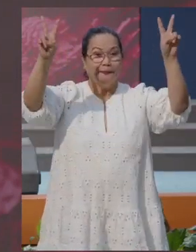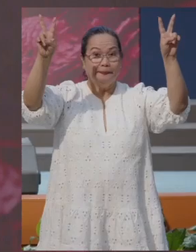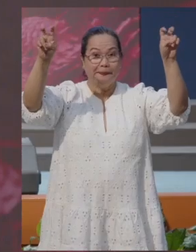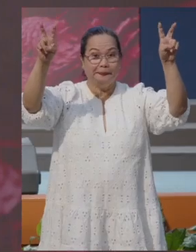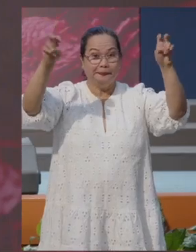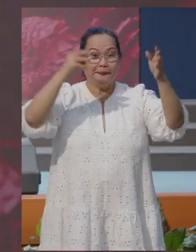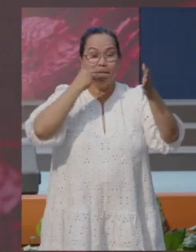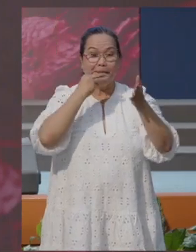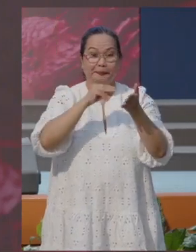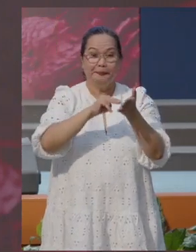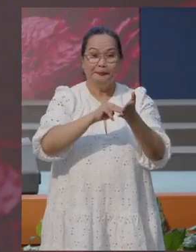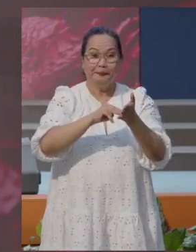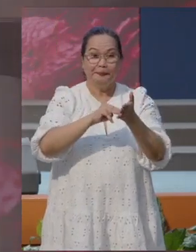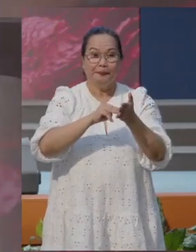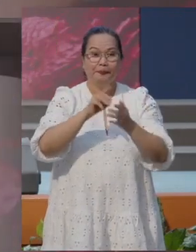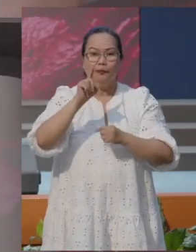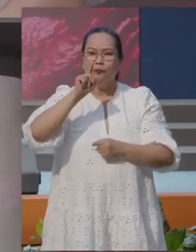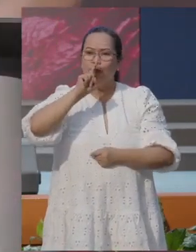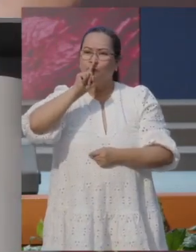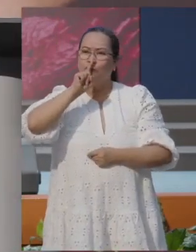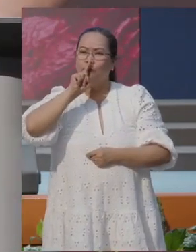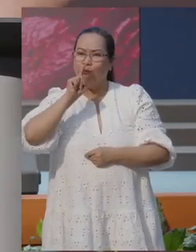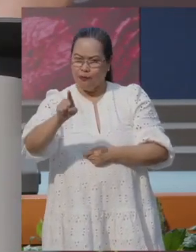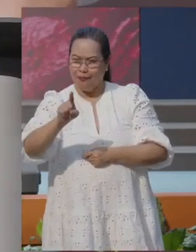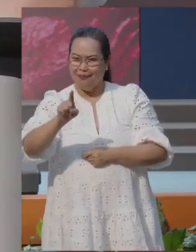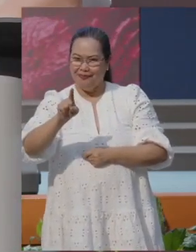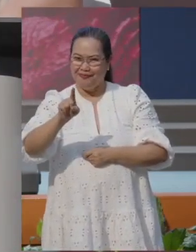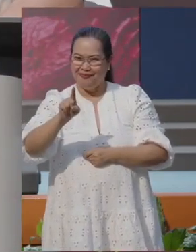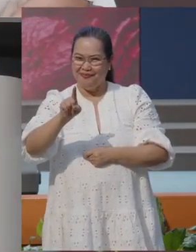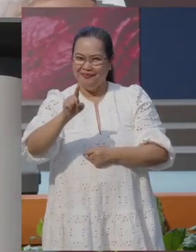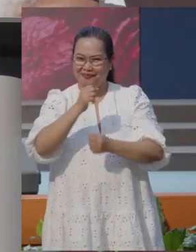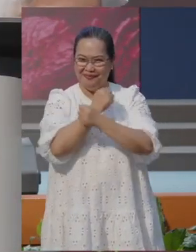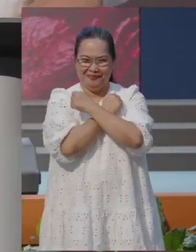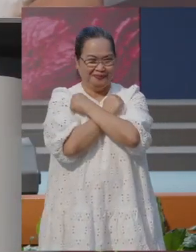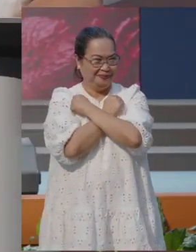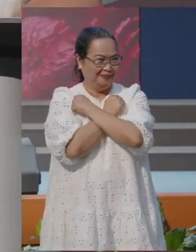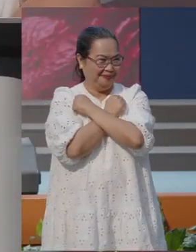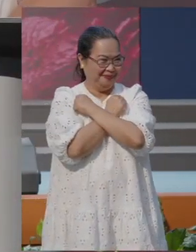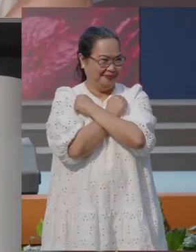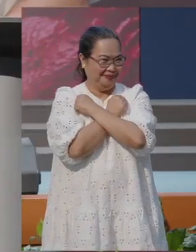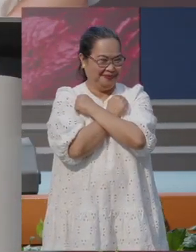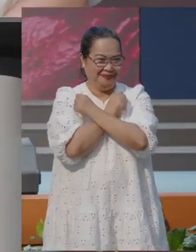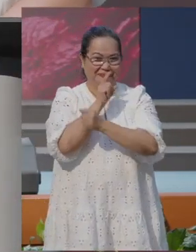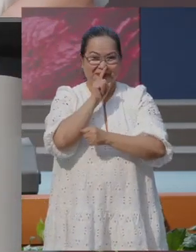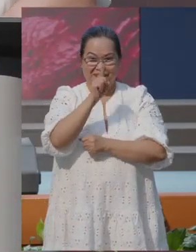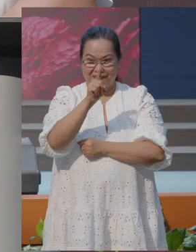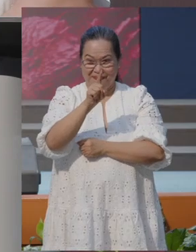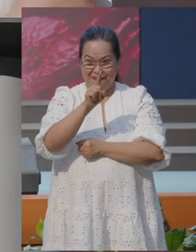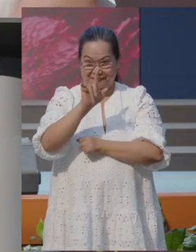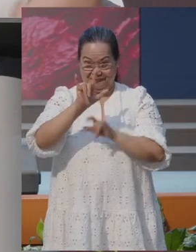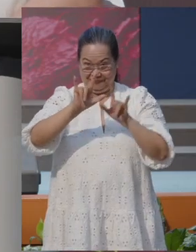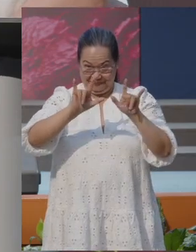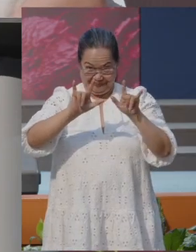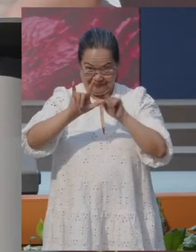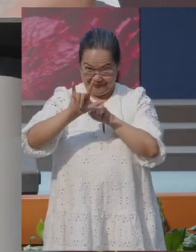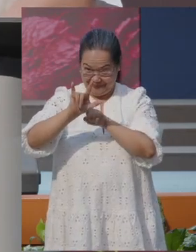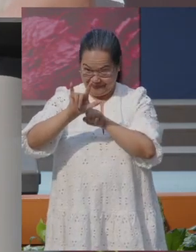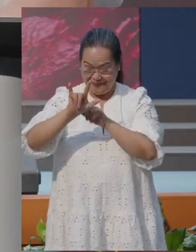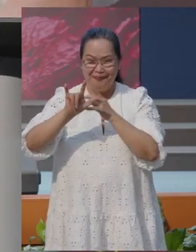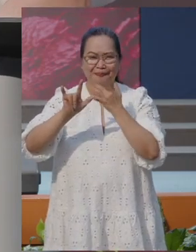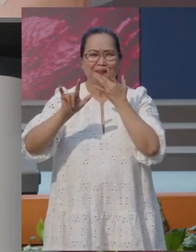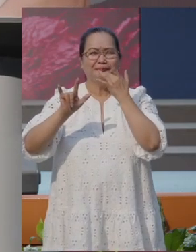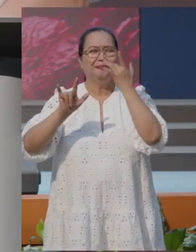mensahe ngayong hapong ito ay Tunay na Pag-ibig. Tunay na Pag-ibig. Ang pag-ibig po masarap pag-usapan,